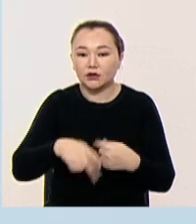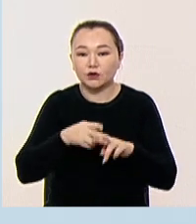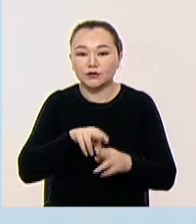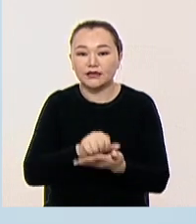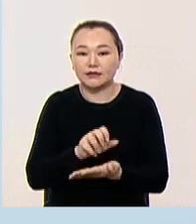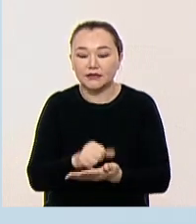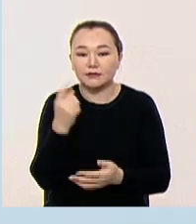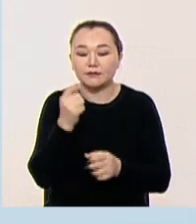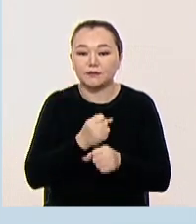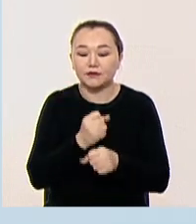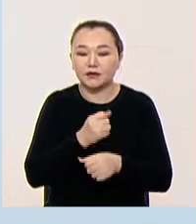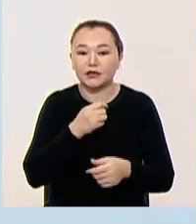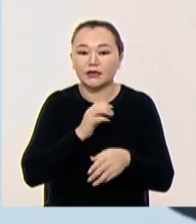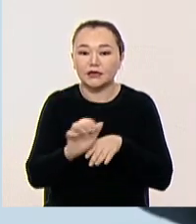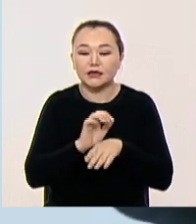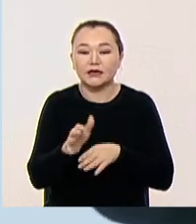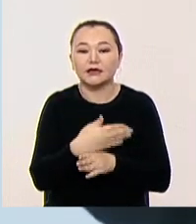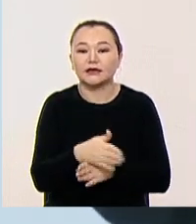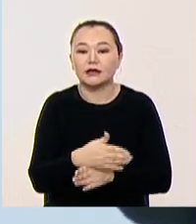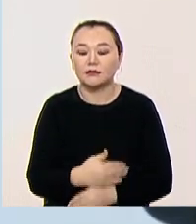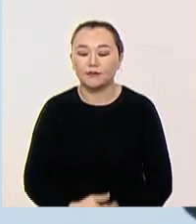занимаются переработкой рыбы